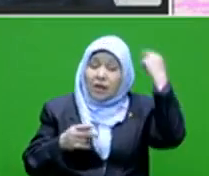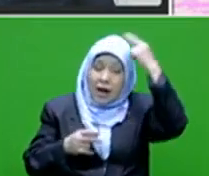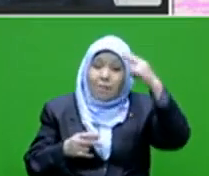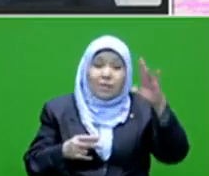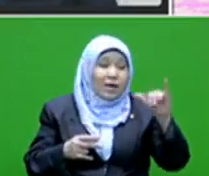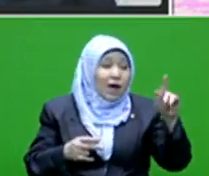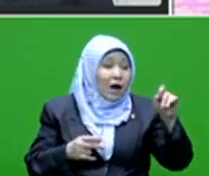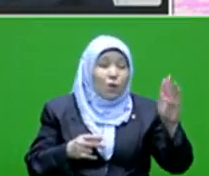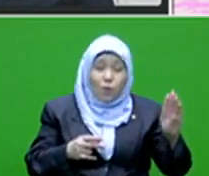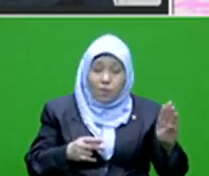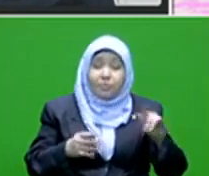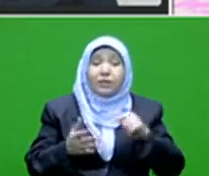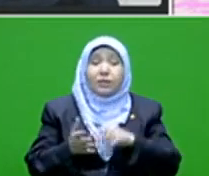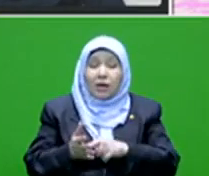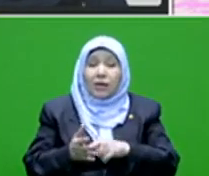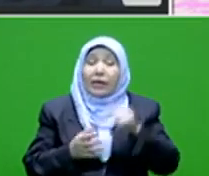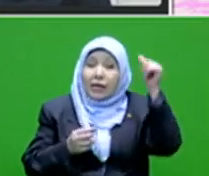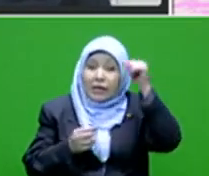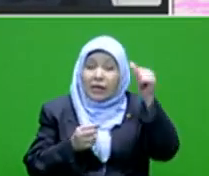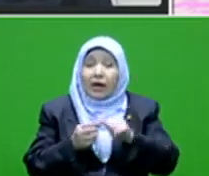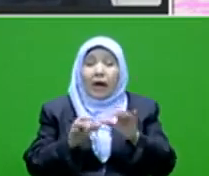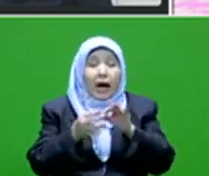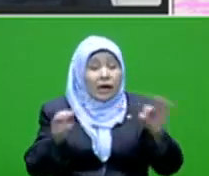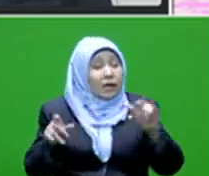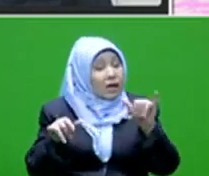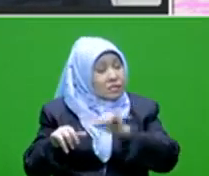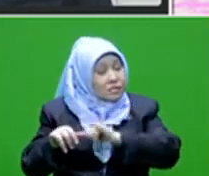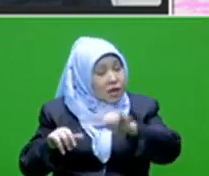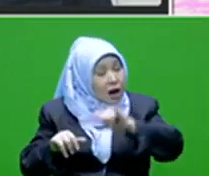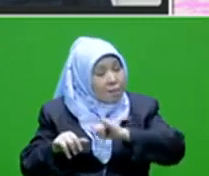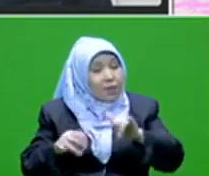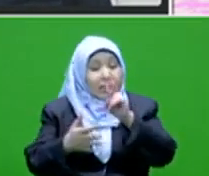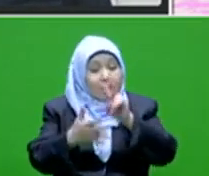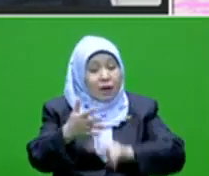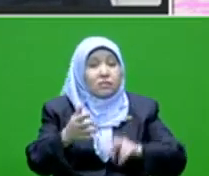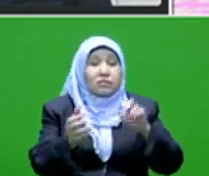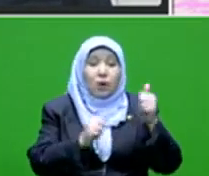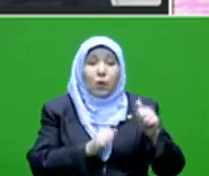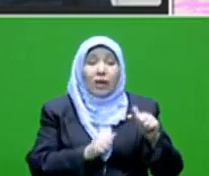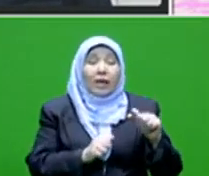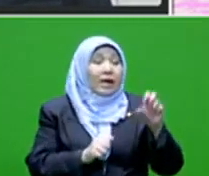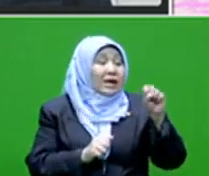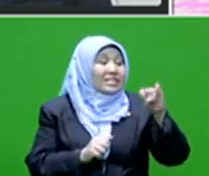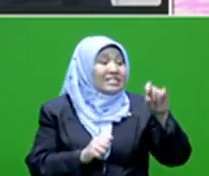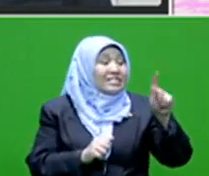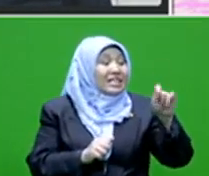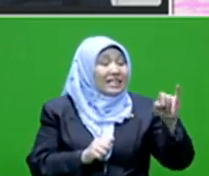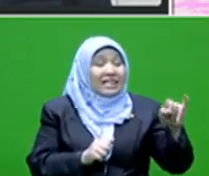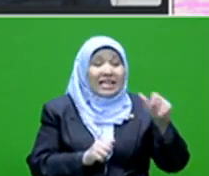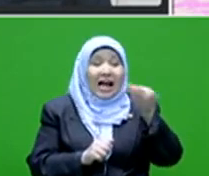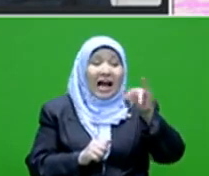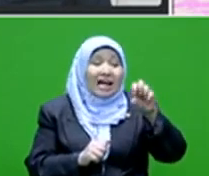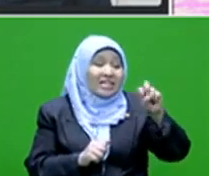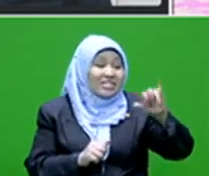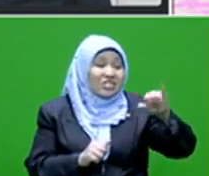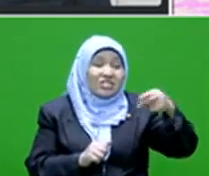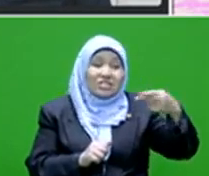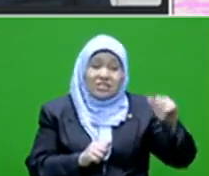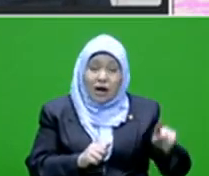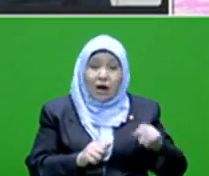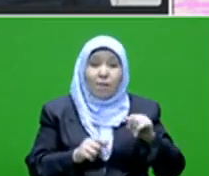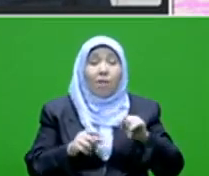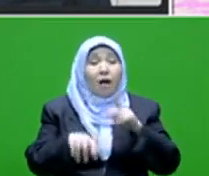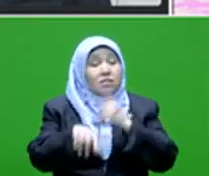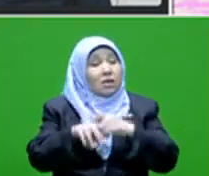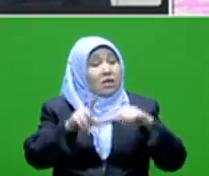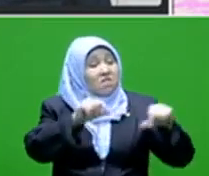Yaakob Lani ni, ingat ayat yang sama biasa dibaca oleh Siti Aisyah radhiyallahu anha wa ardhaha ketika difitnah